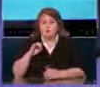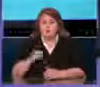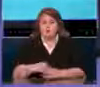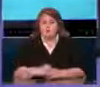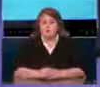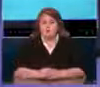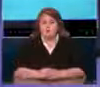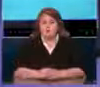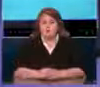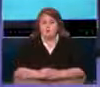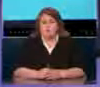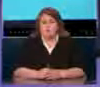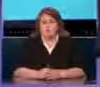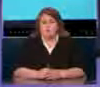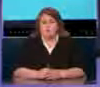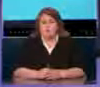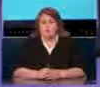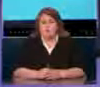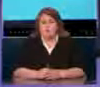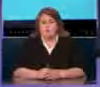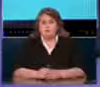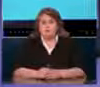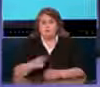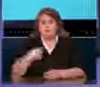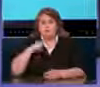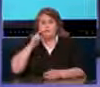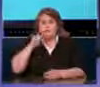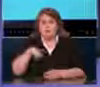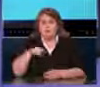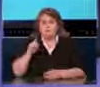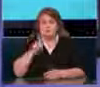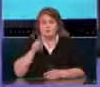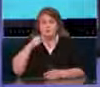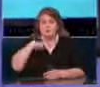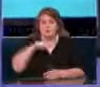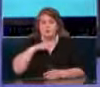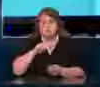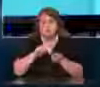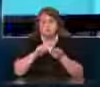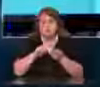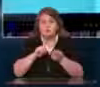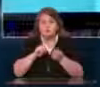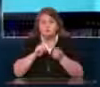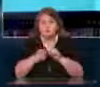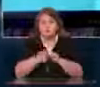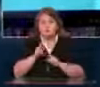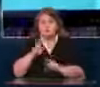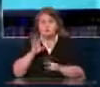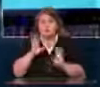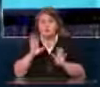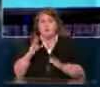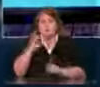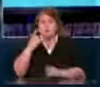семена. Но мы знаем, что организмы отличаются не только по одной